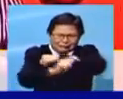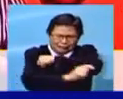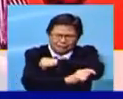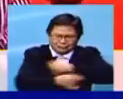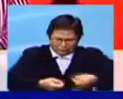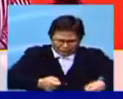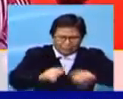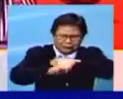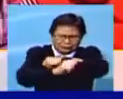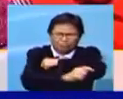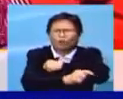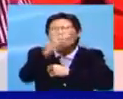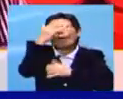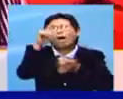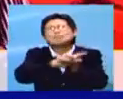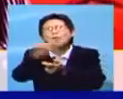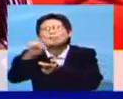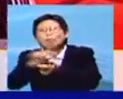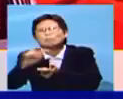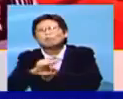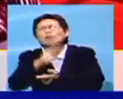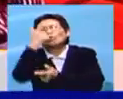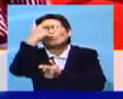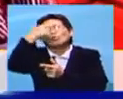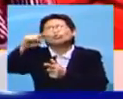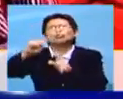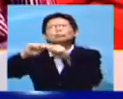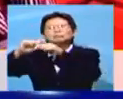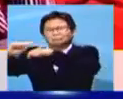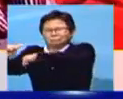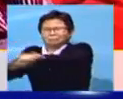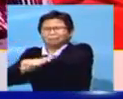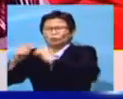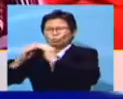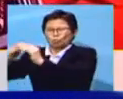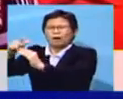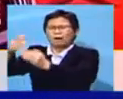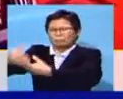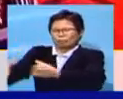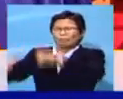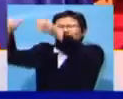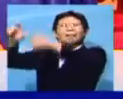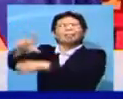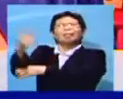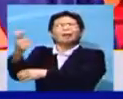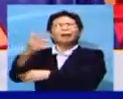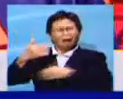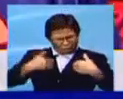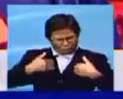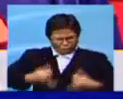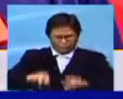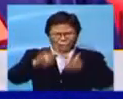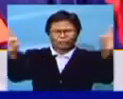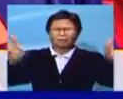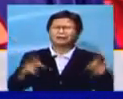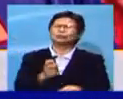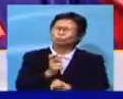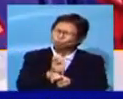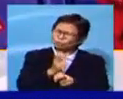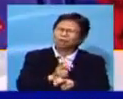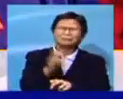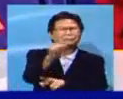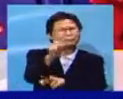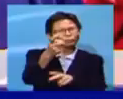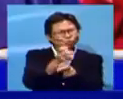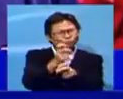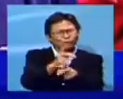diluluskan untuk penggunaan Taman lain sedangkan jalan-jalan lain ada jangan susahkan penduduk-penduduk sini